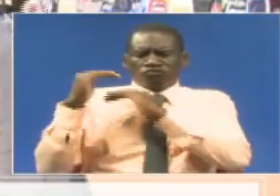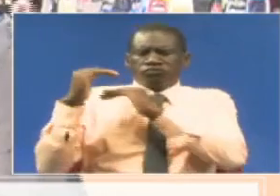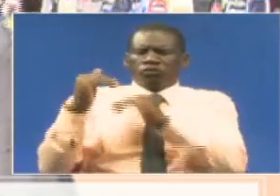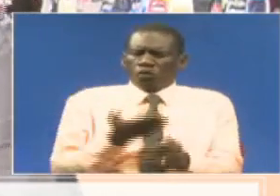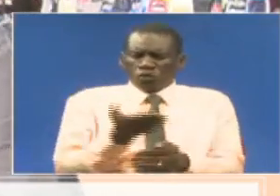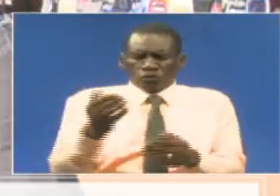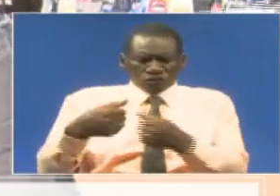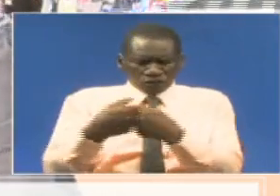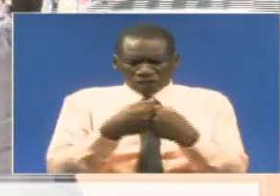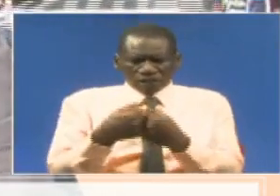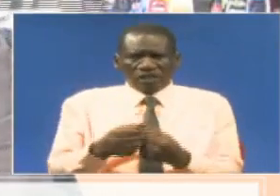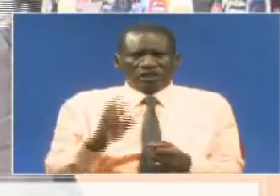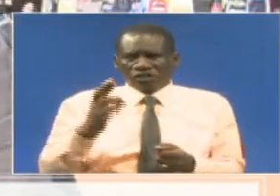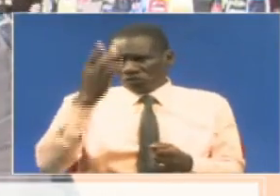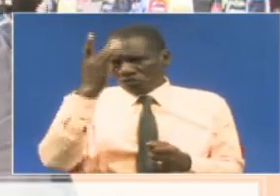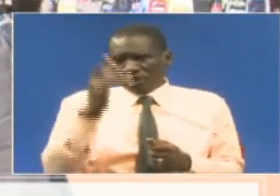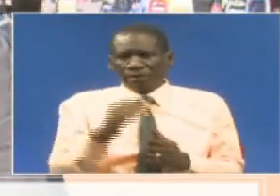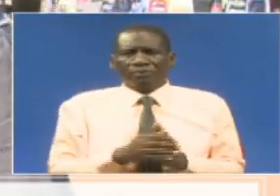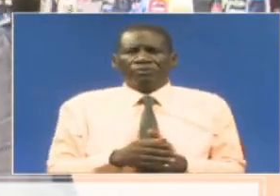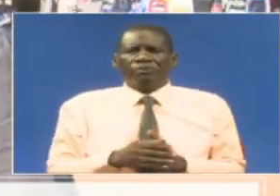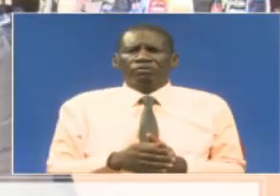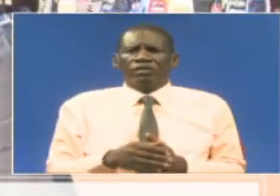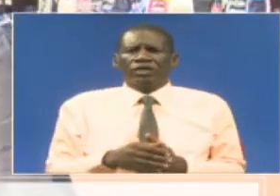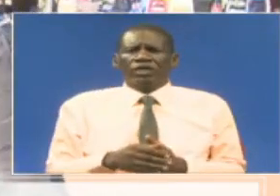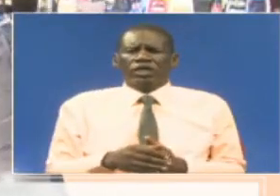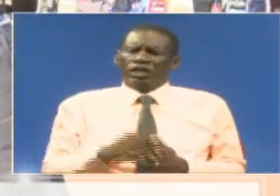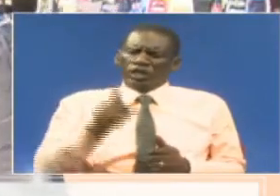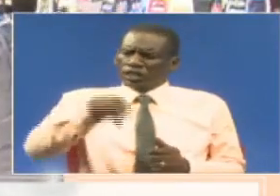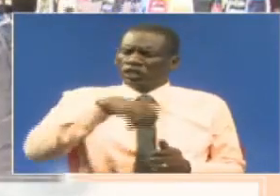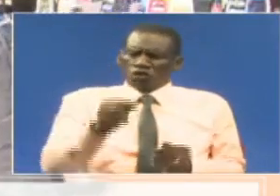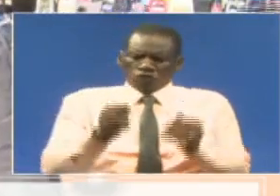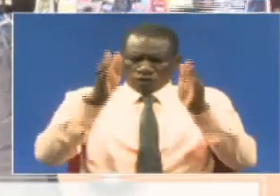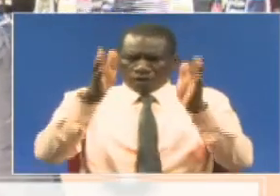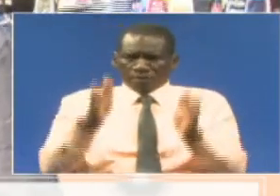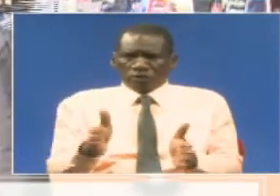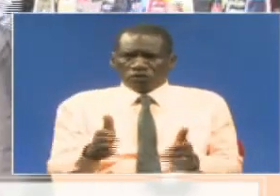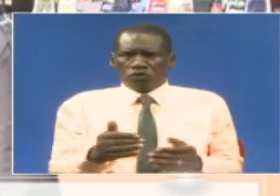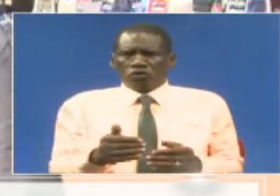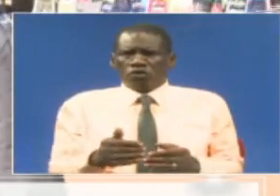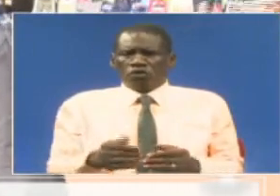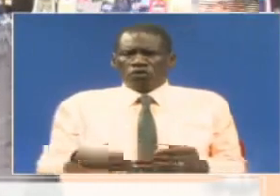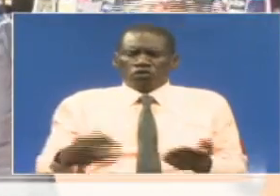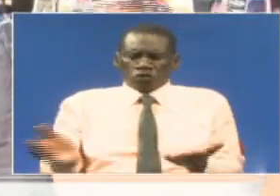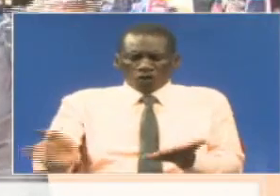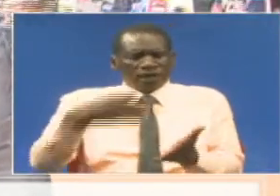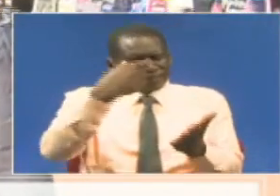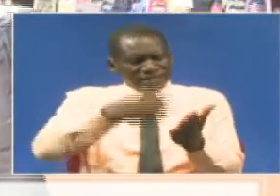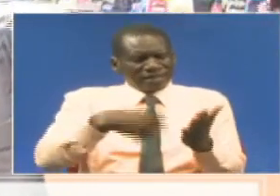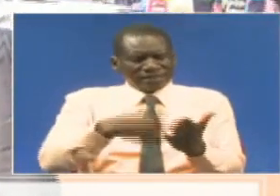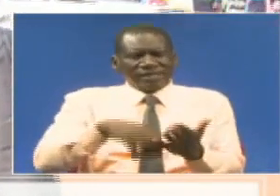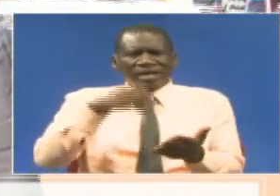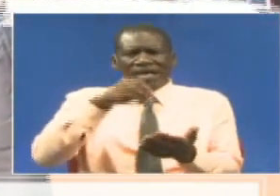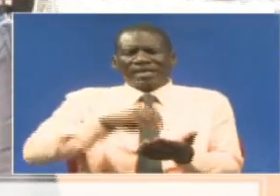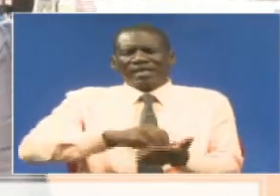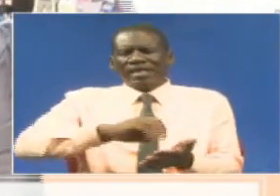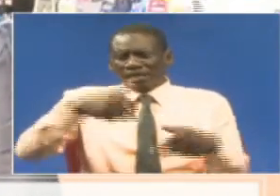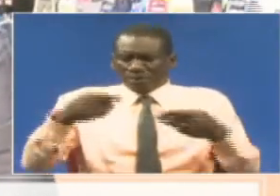loopholes. Kwa sababu, it is so unfortunate mtu ashukue ushuru. Alafu wengine wako hapa